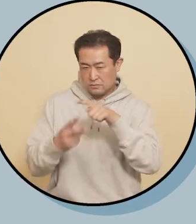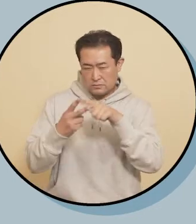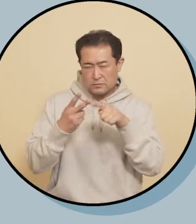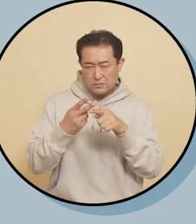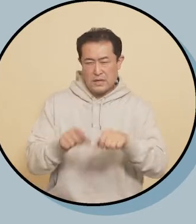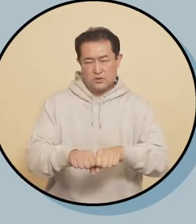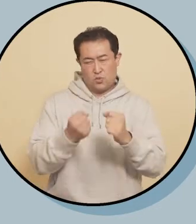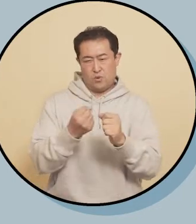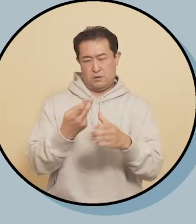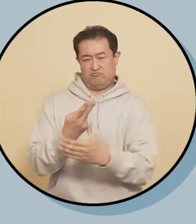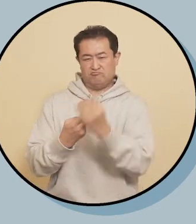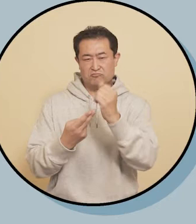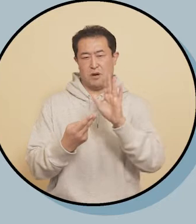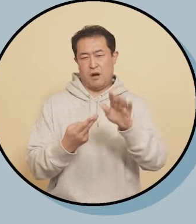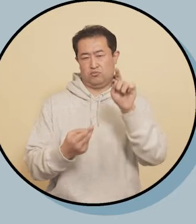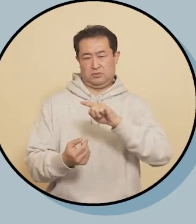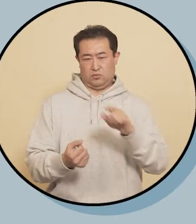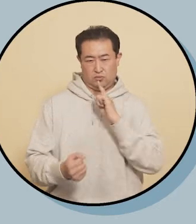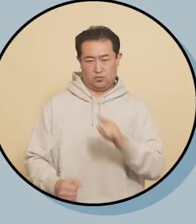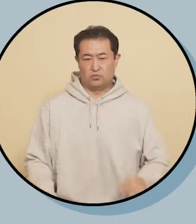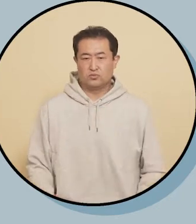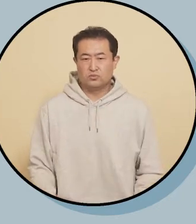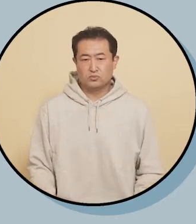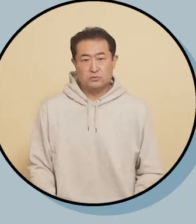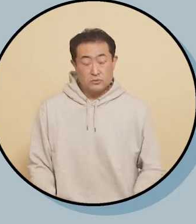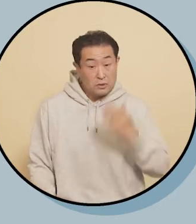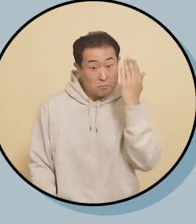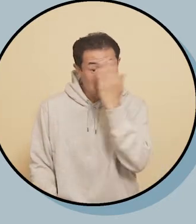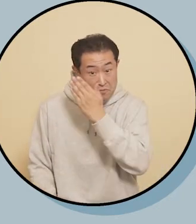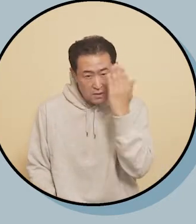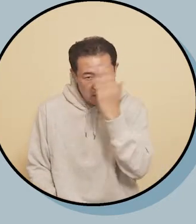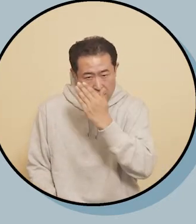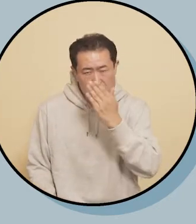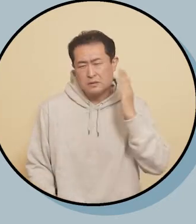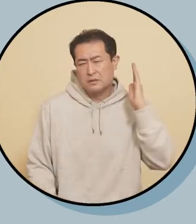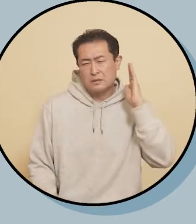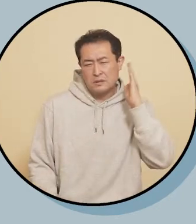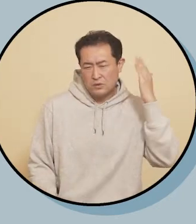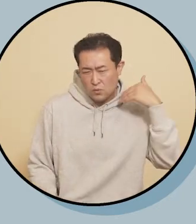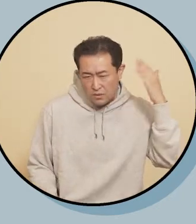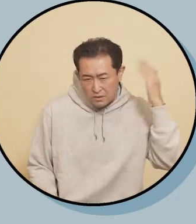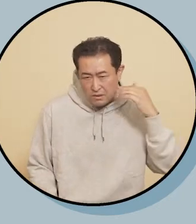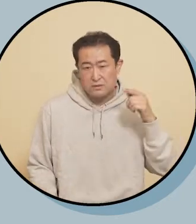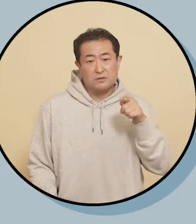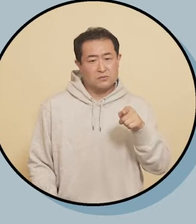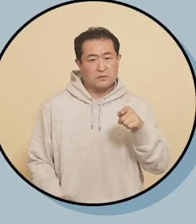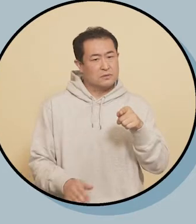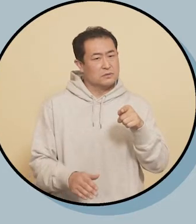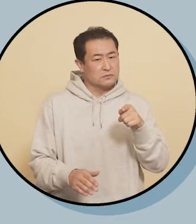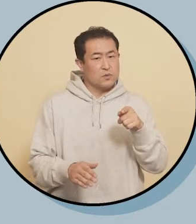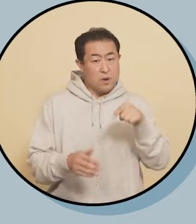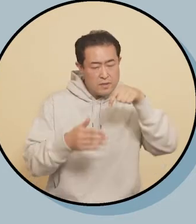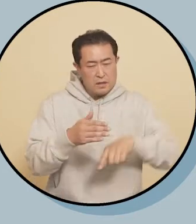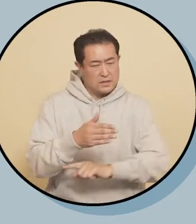の両方に障害を併せ持つ人のことを言います単純にこうみえなく